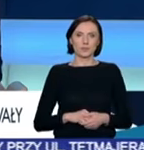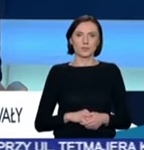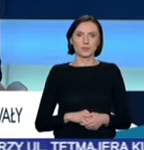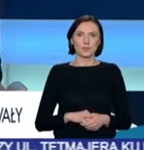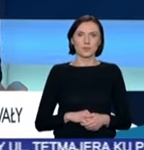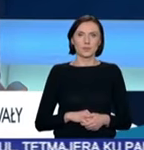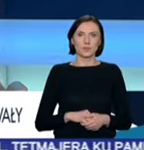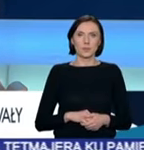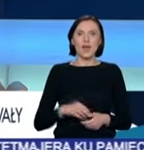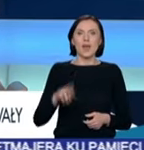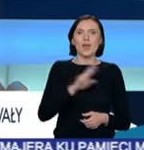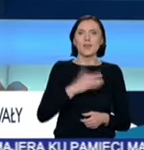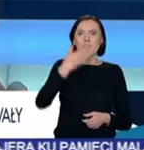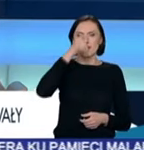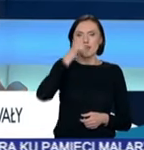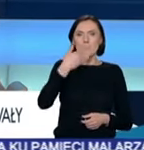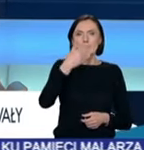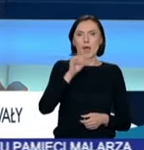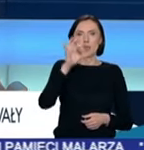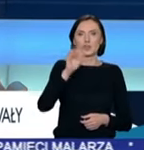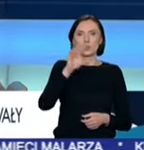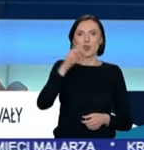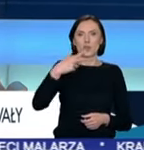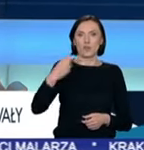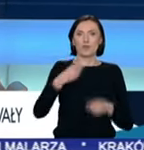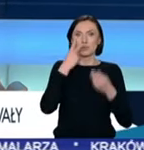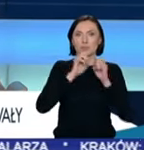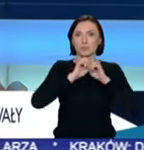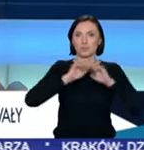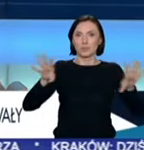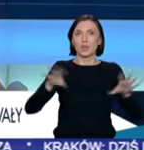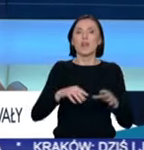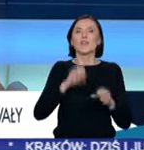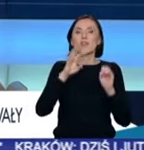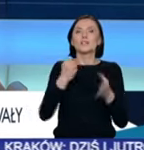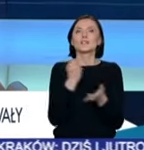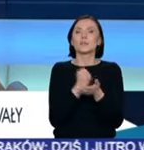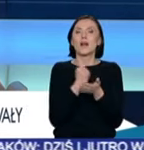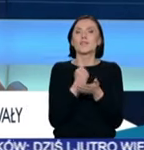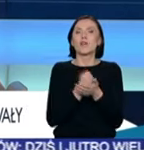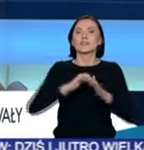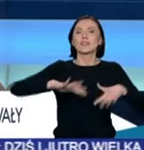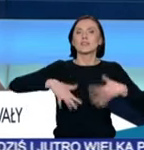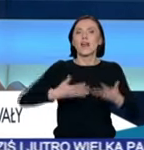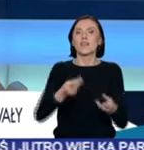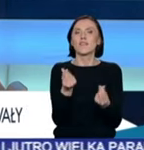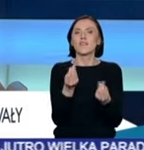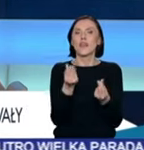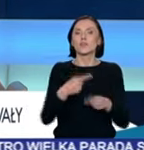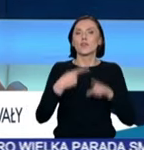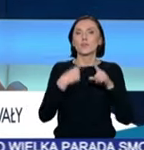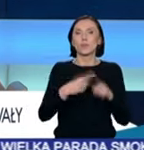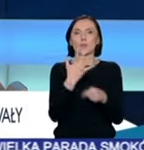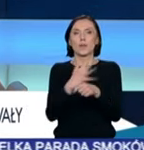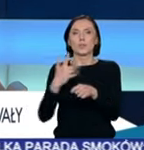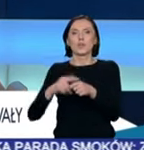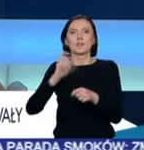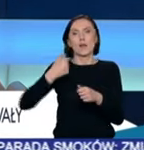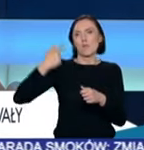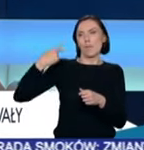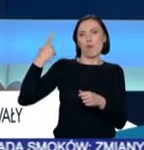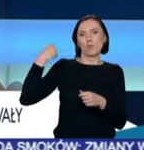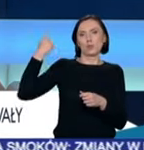Radny Łukasz Maślona w mediach społecznościowych publikuje informacje dotyczące sprawozdania finansowego spółki Kraków 50-20 za poprzedni